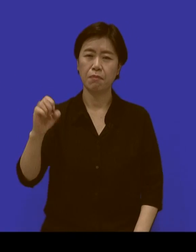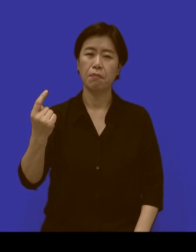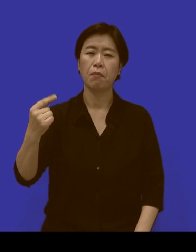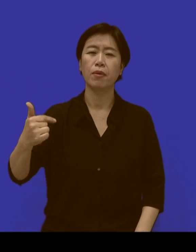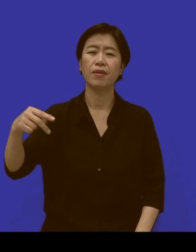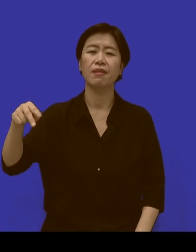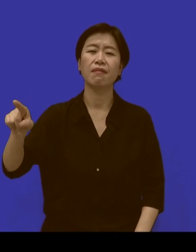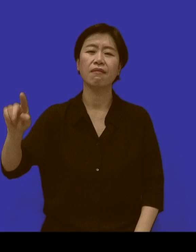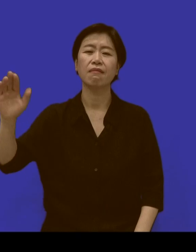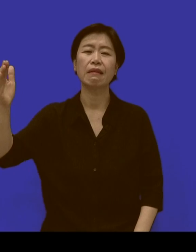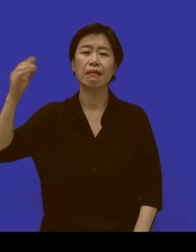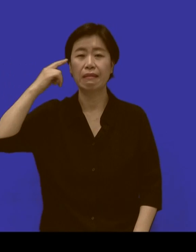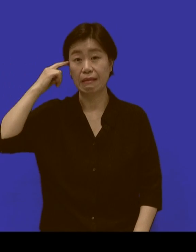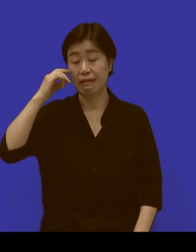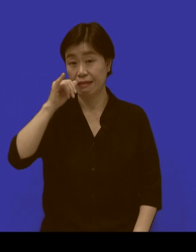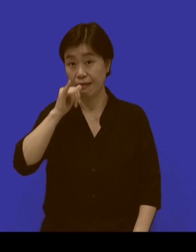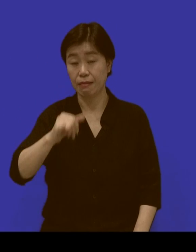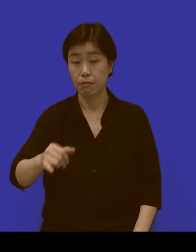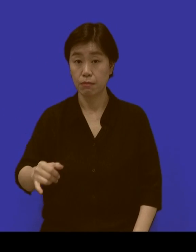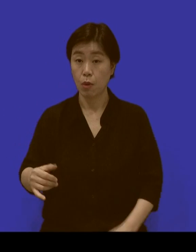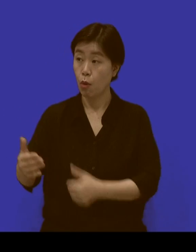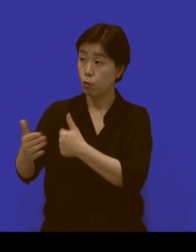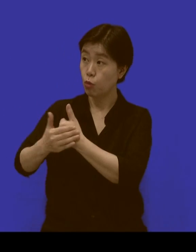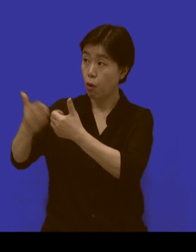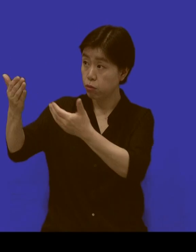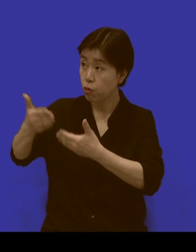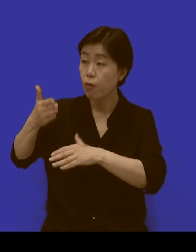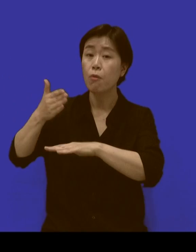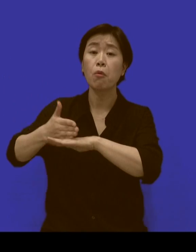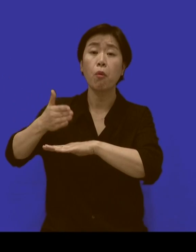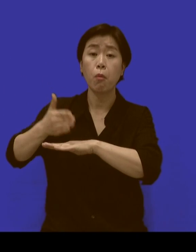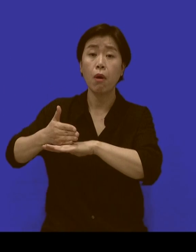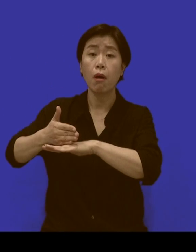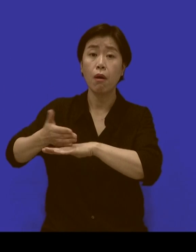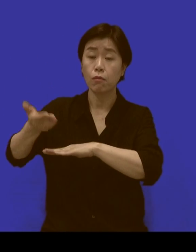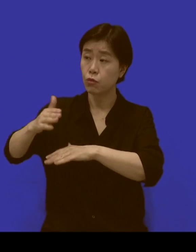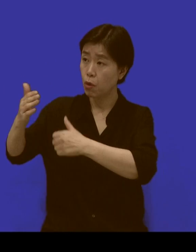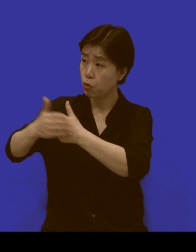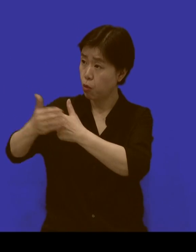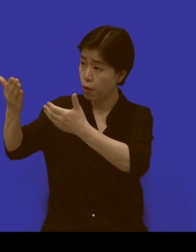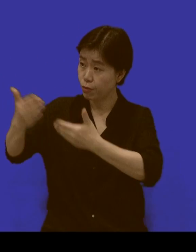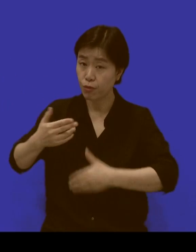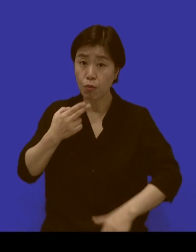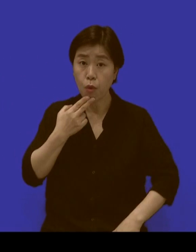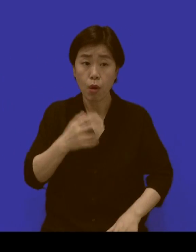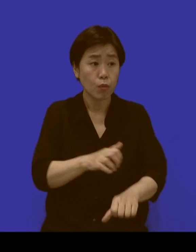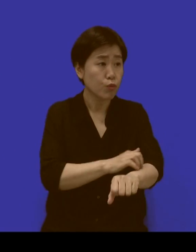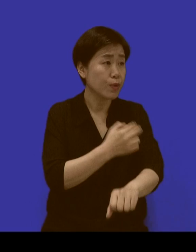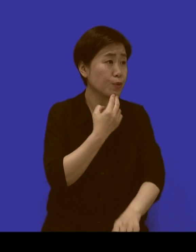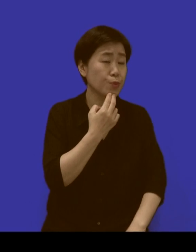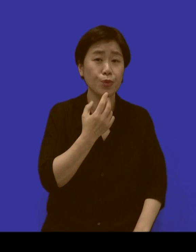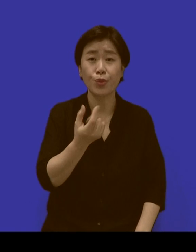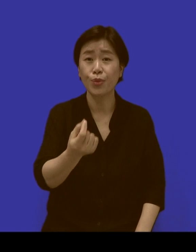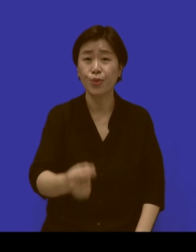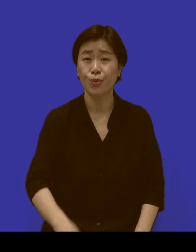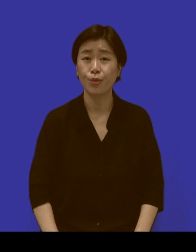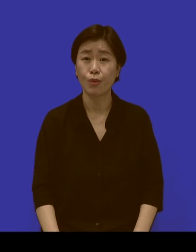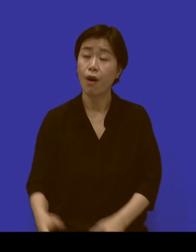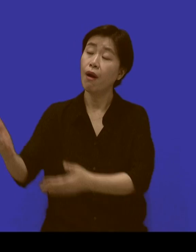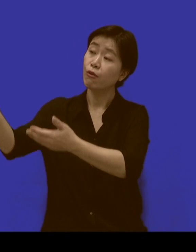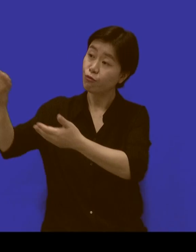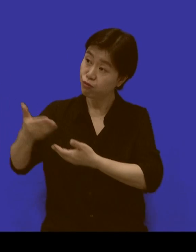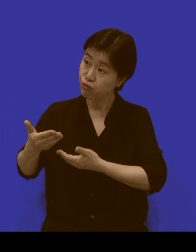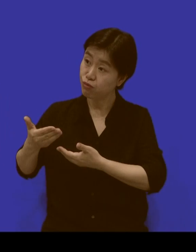성격 잘 스폰서를 나오게 해준다면 진이처럼. 고마운 거죠. 네, 네. 예. 고마운 거지. 뭐 그분을 위해 제가 삶을 헌신하고 그런 거 아니잖아요. 예. 주면